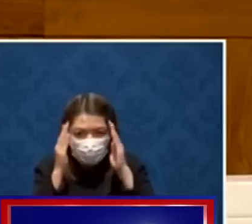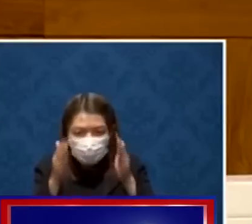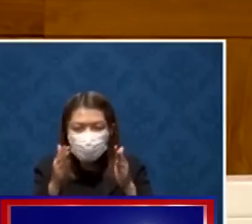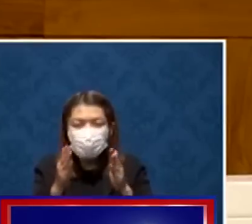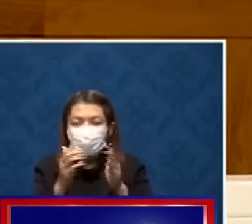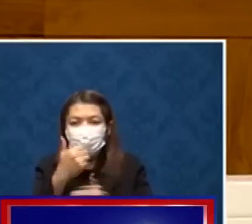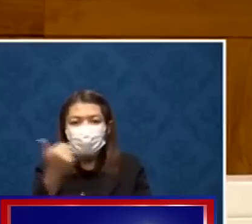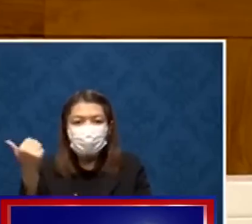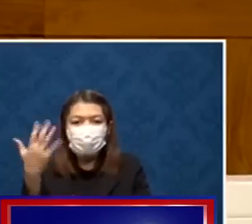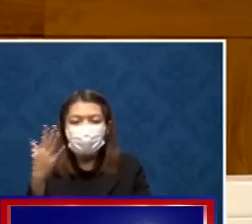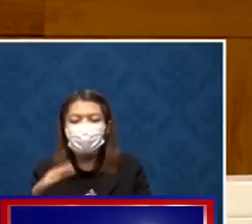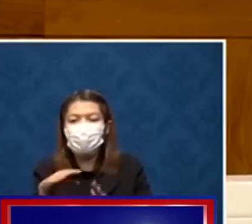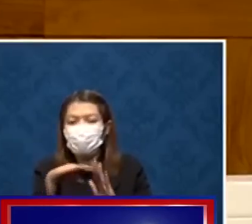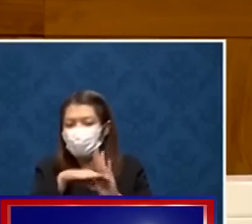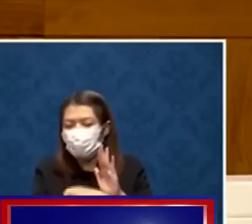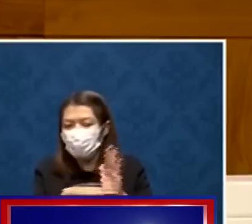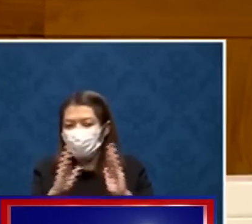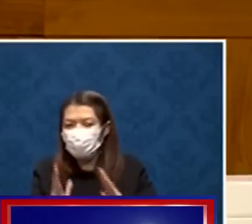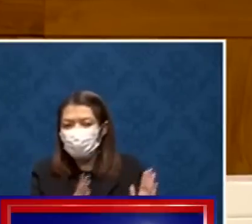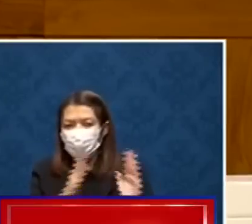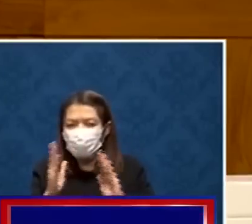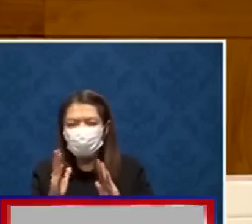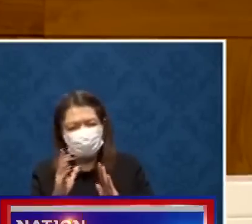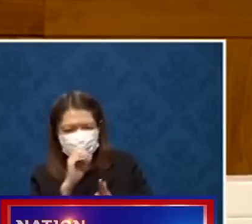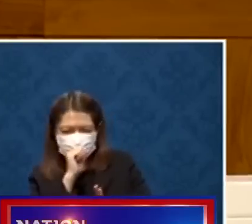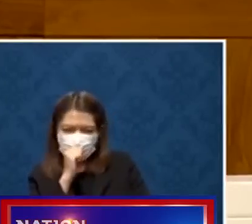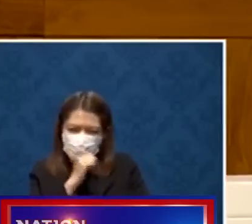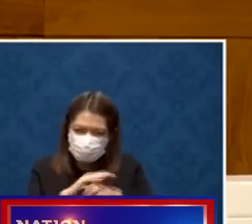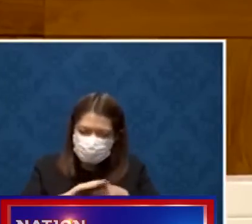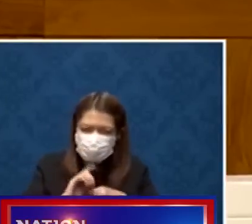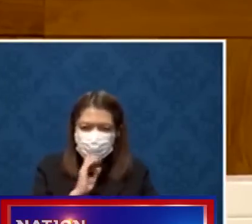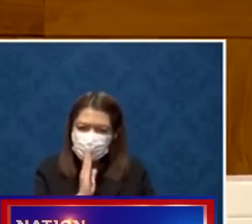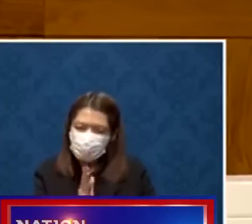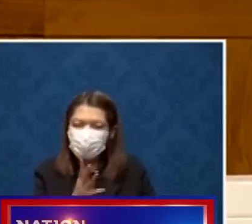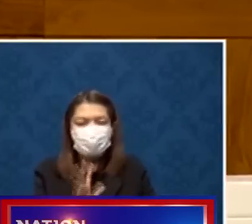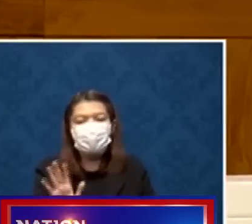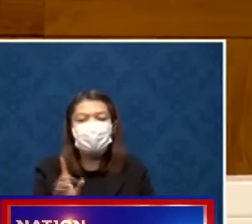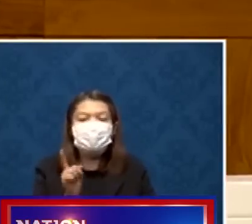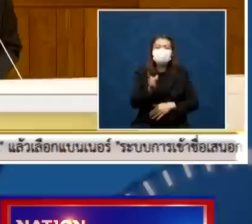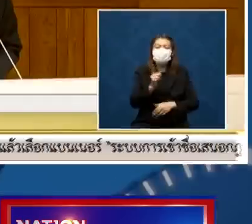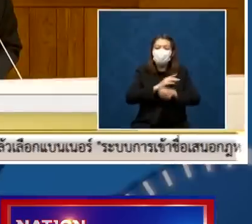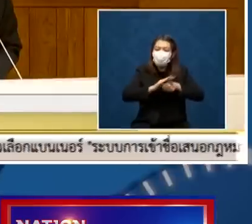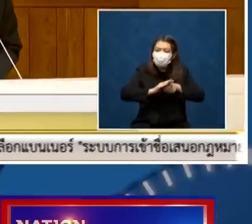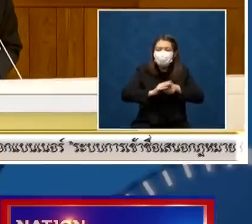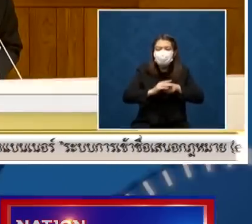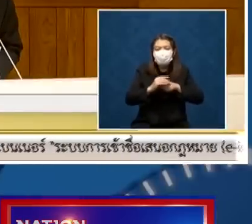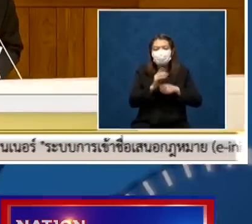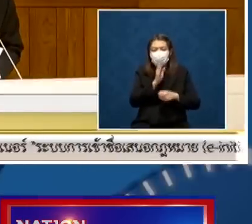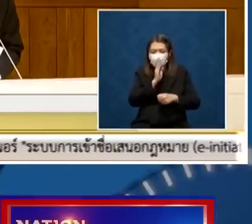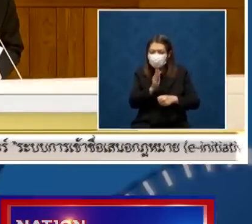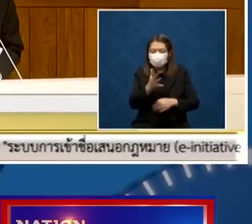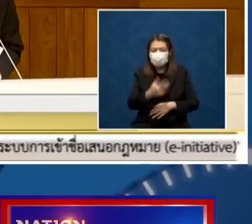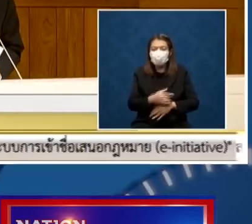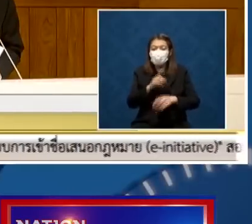แล้วนะฮะเรื่องของการแต่งตั้งเลขาปปง.เพราะว่าฝ่ายค้านเขาอภิปรายว่ามีการ